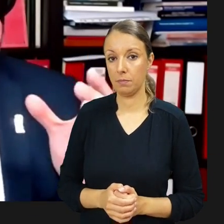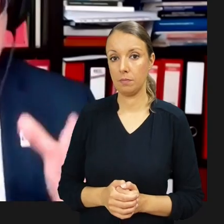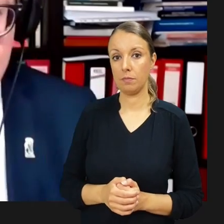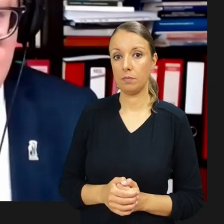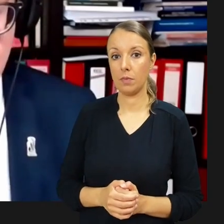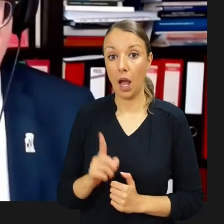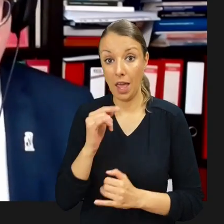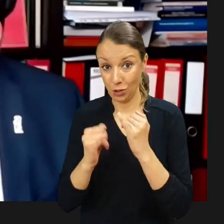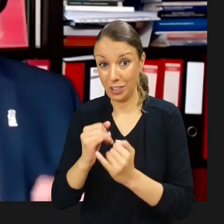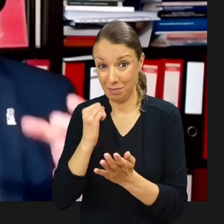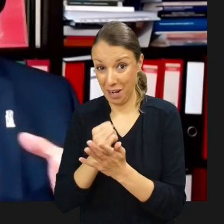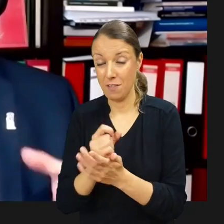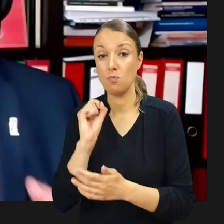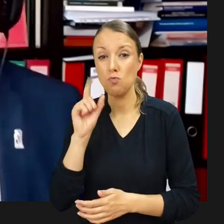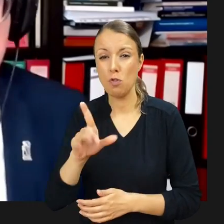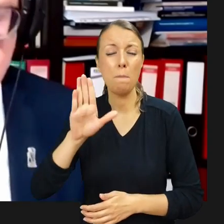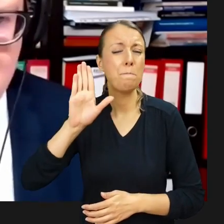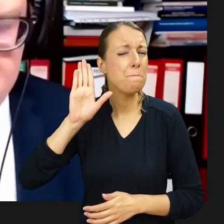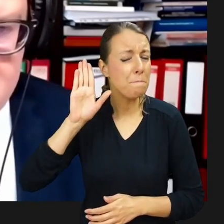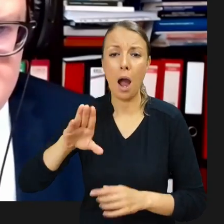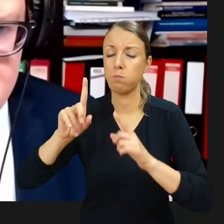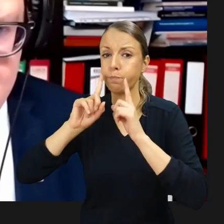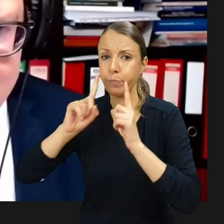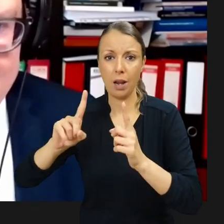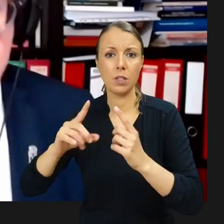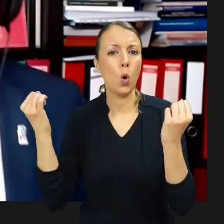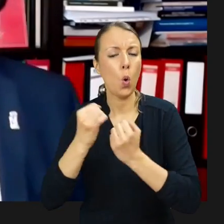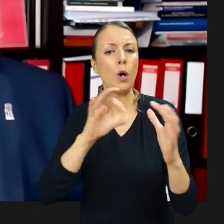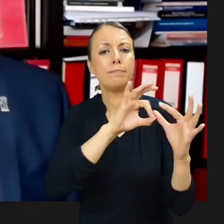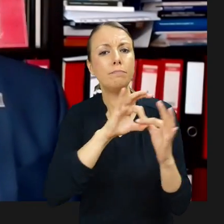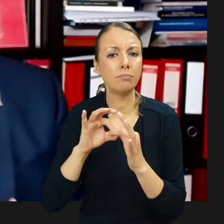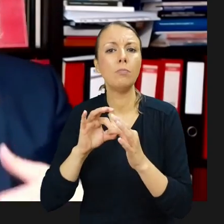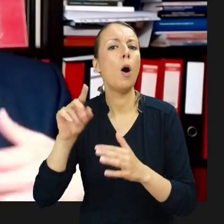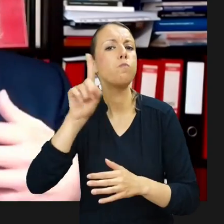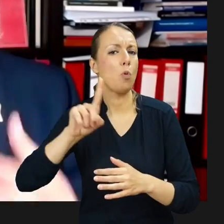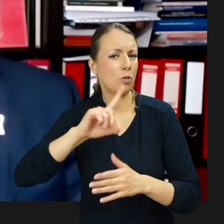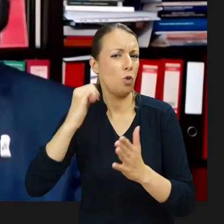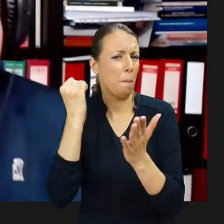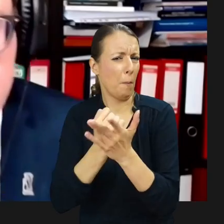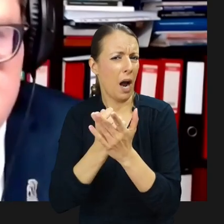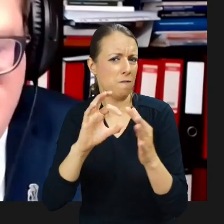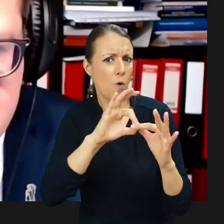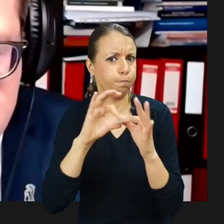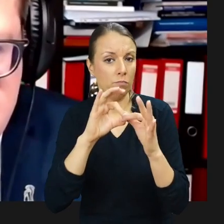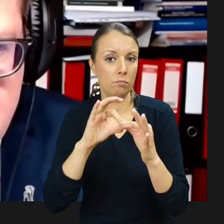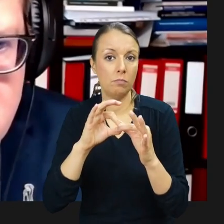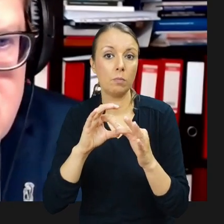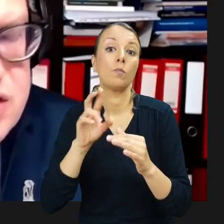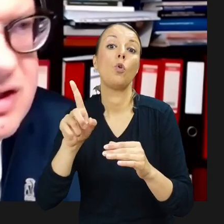które mają silny pierwiastek publiczno-prawny, to jest rzeczą znowu